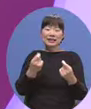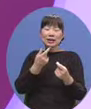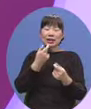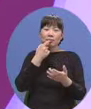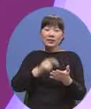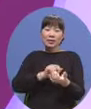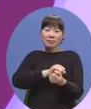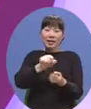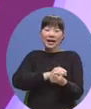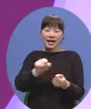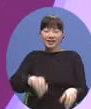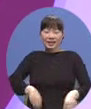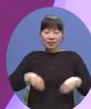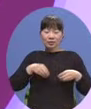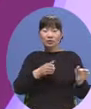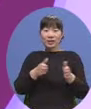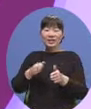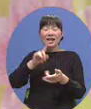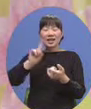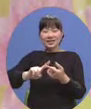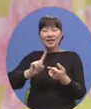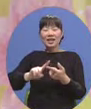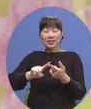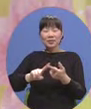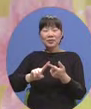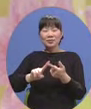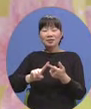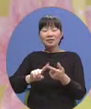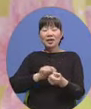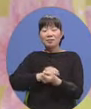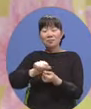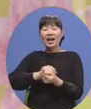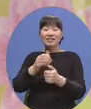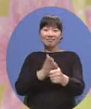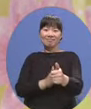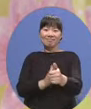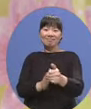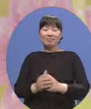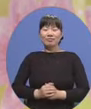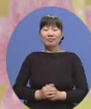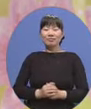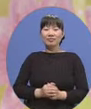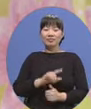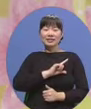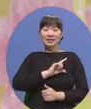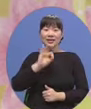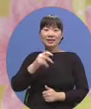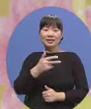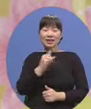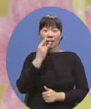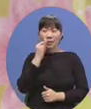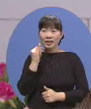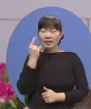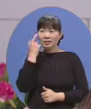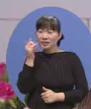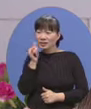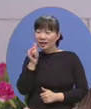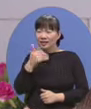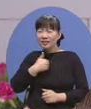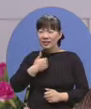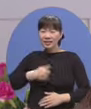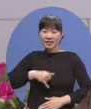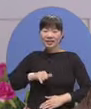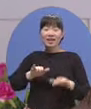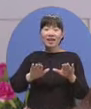그냥 빠르세요. 그냥 잔뜩 깔아놓은 두껍게. 네. 네. 은채 어머니도 뭐 질문 있으세요? 네, 안녕하세요. 네. 저희